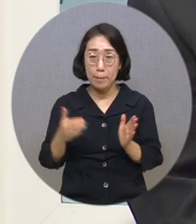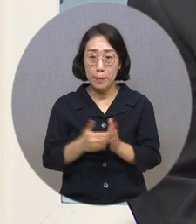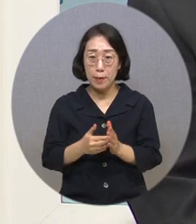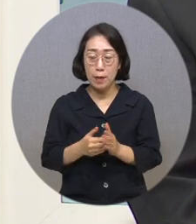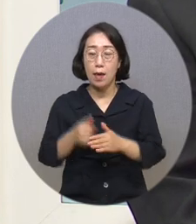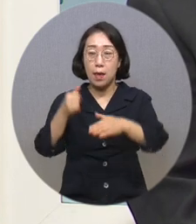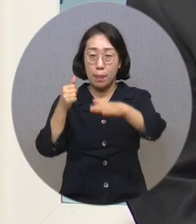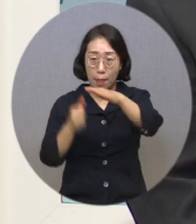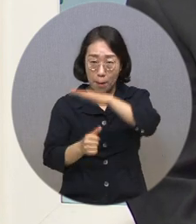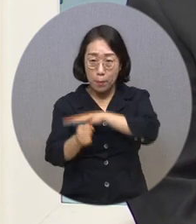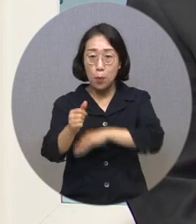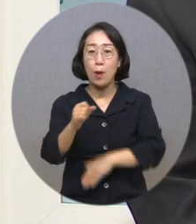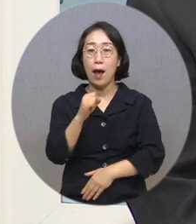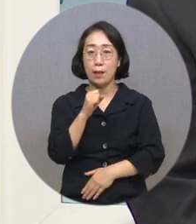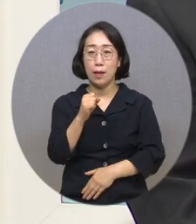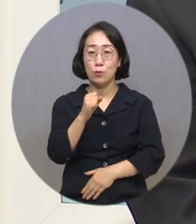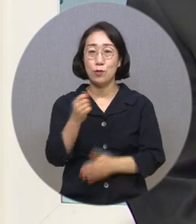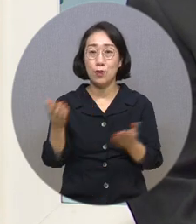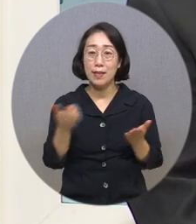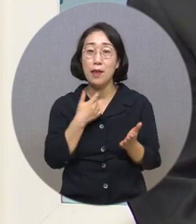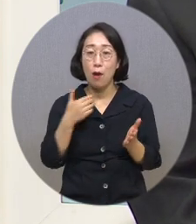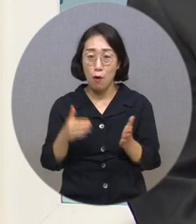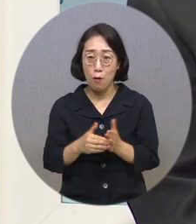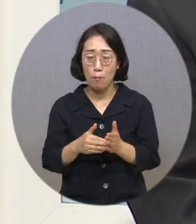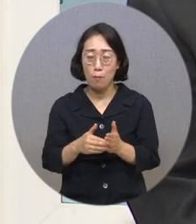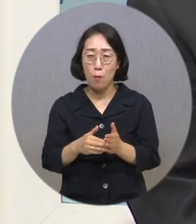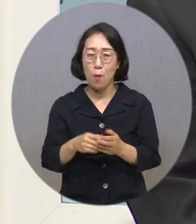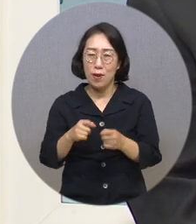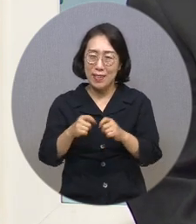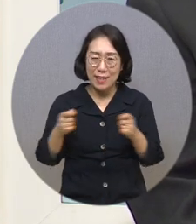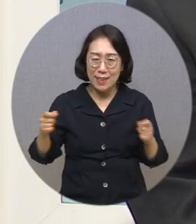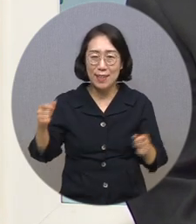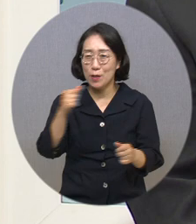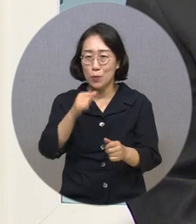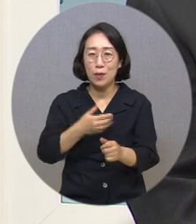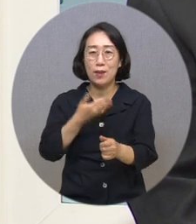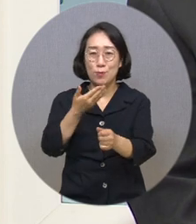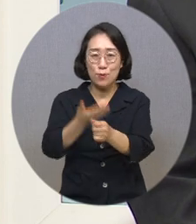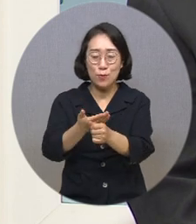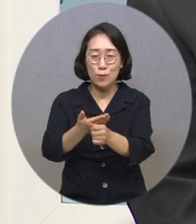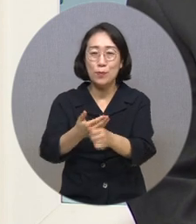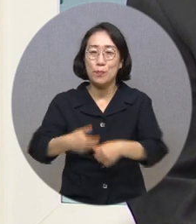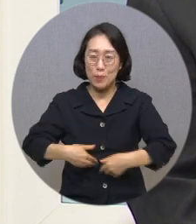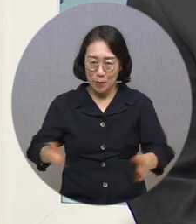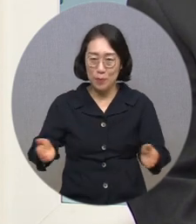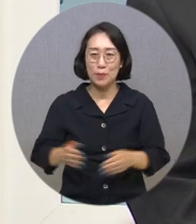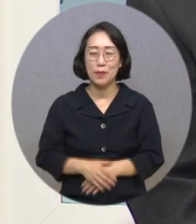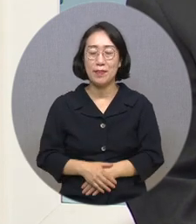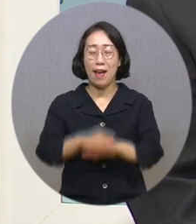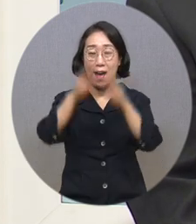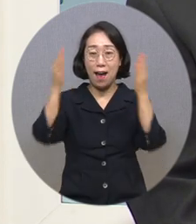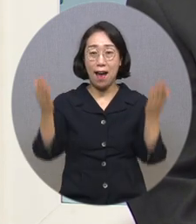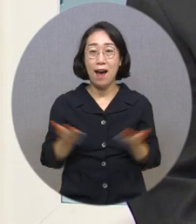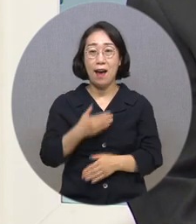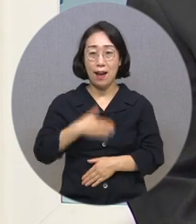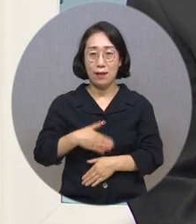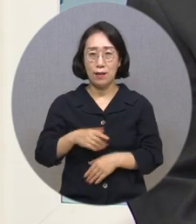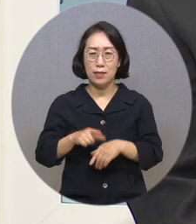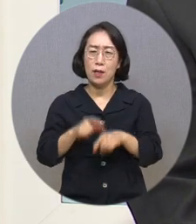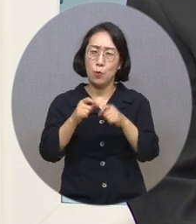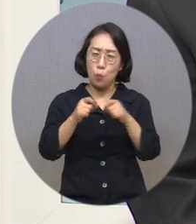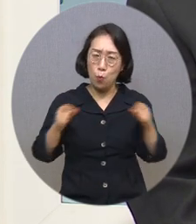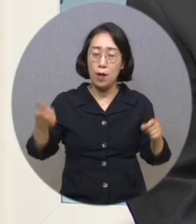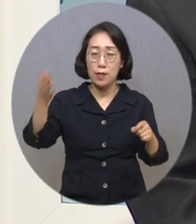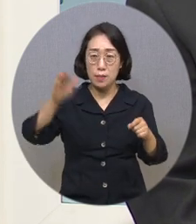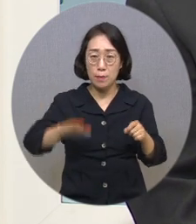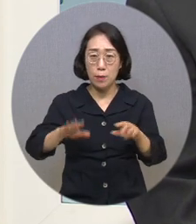대표 아나운서로 활동을 하셨기에 제가 긴 말을 하지 않아도 모두 아실 거라고 생각을 합니다. 수많은 세월이 흘러서